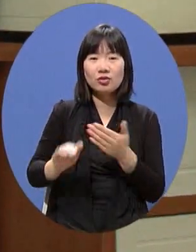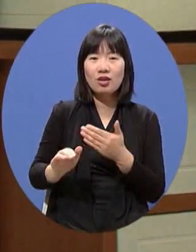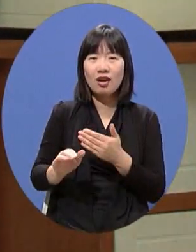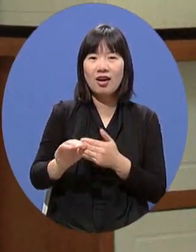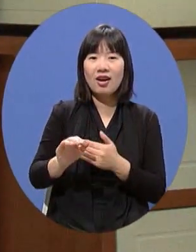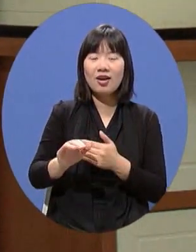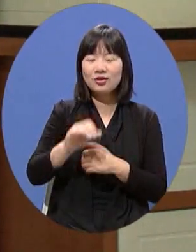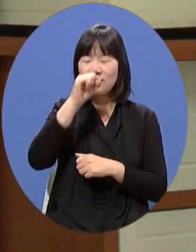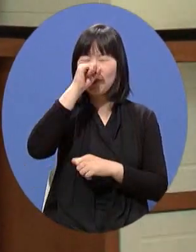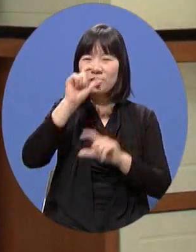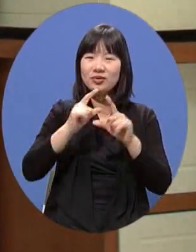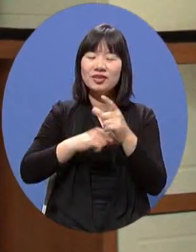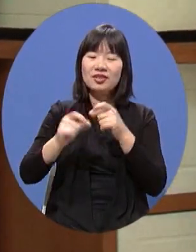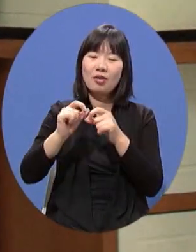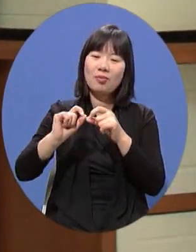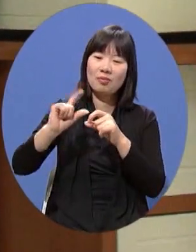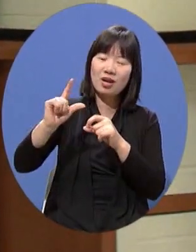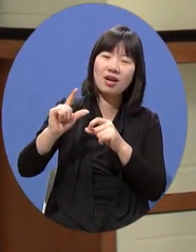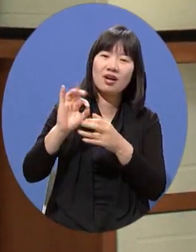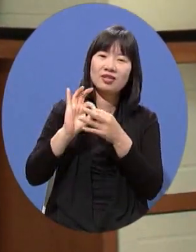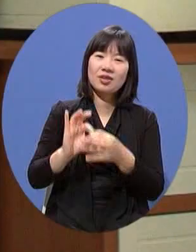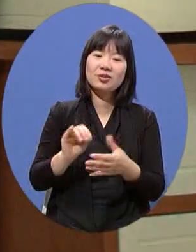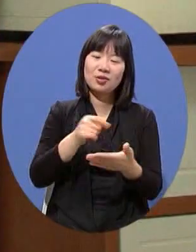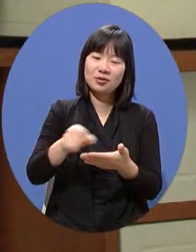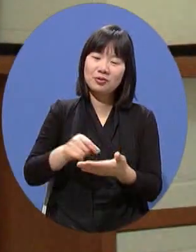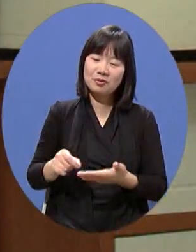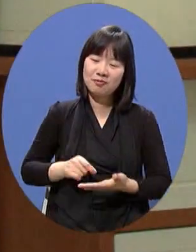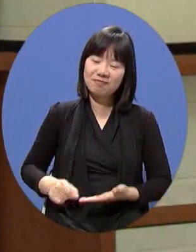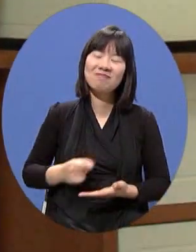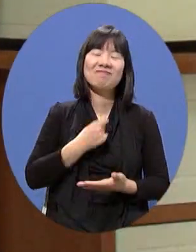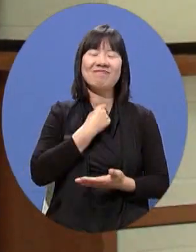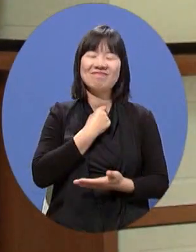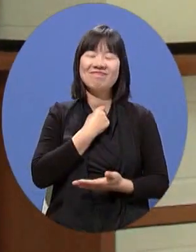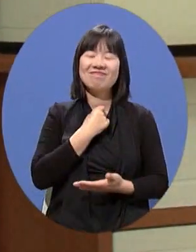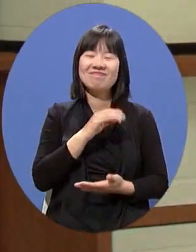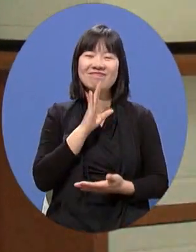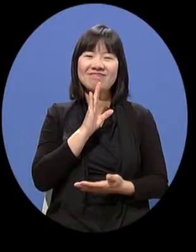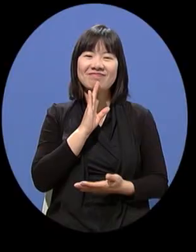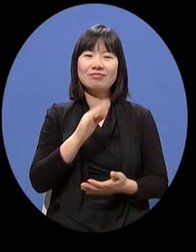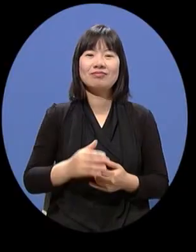장점이 훨씬 많고 계속 적고 싶어요. 네.